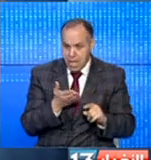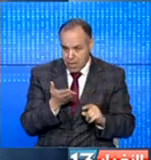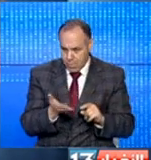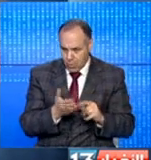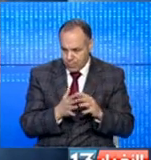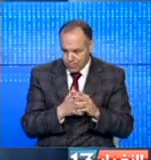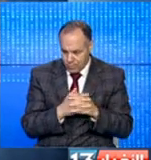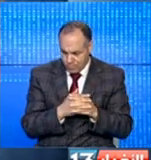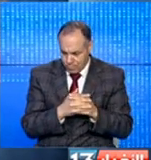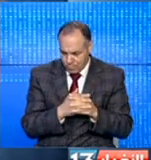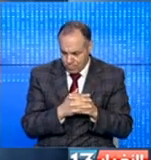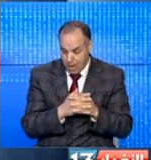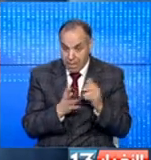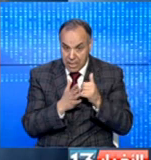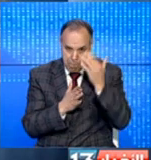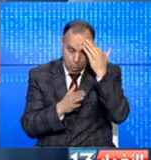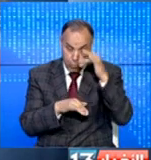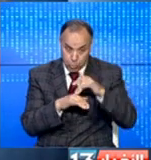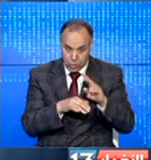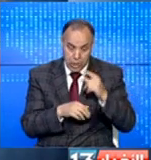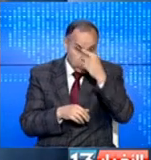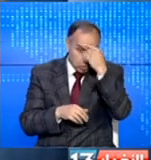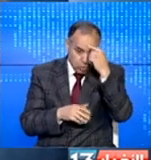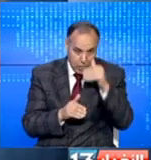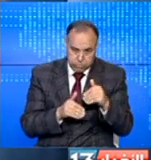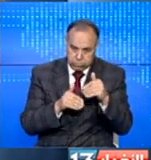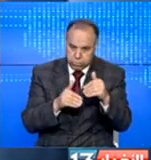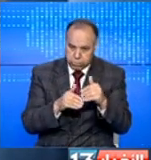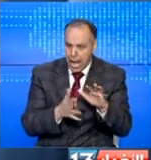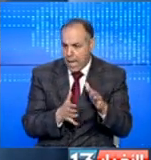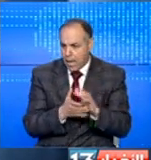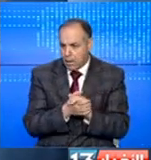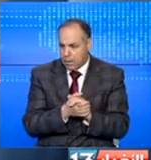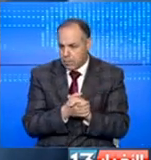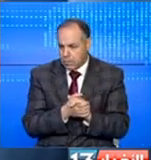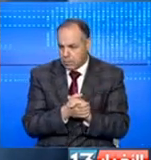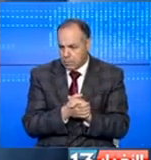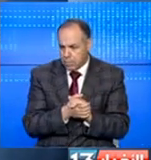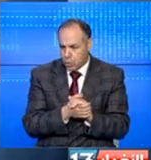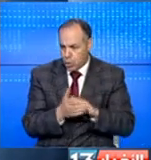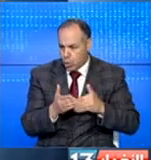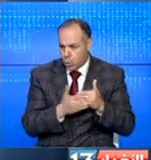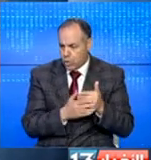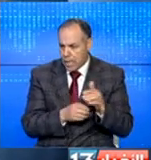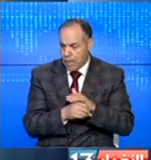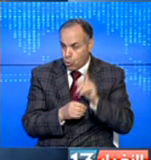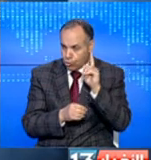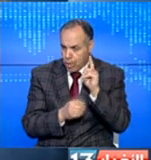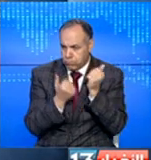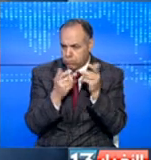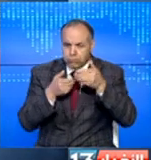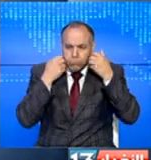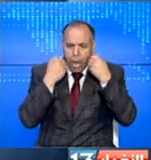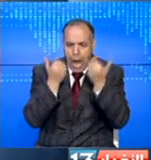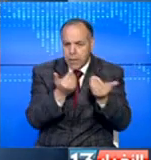الوفيات 6 وفيات في لومبارديه. ان شاء الله باذن الله على الاقل الكمامات هذه توصل ايطاليا وتكون